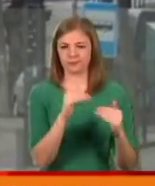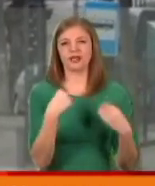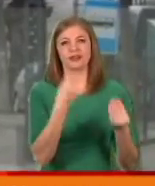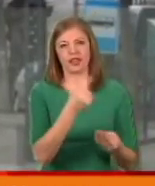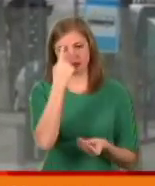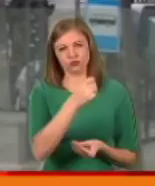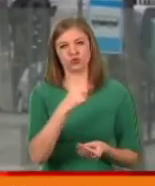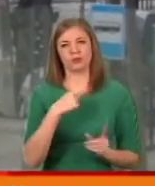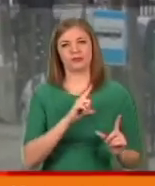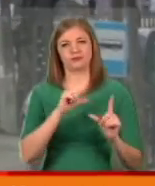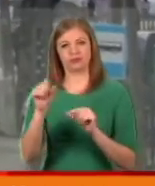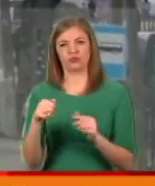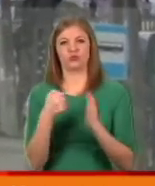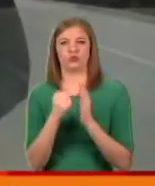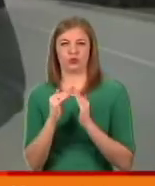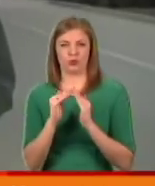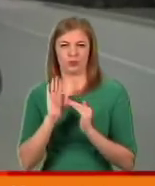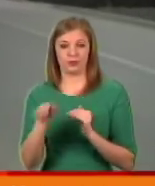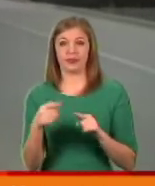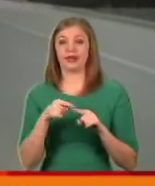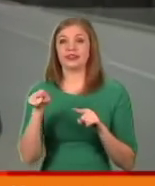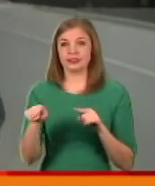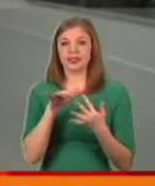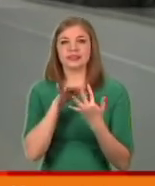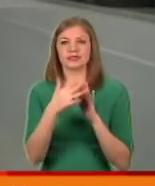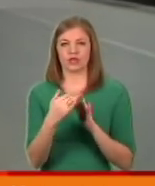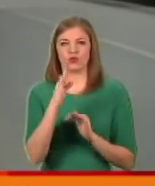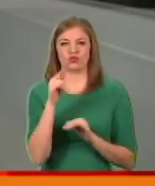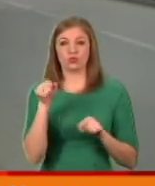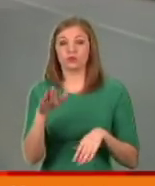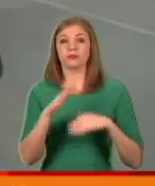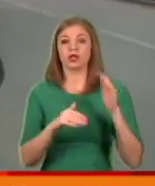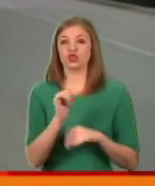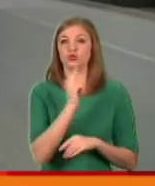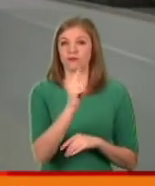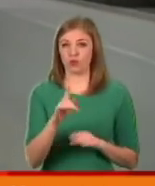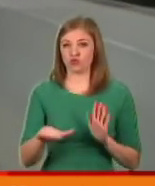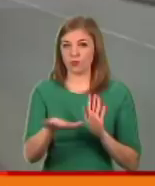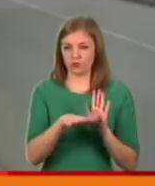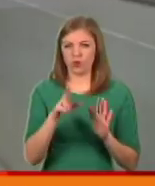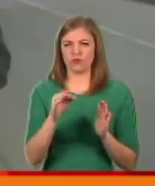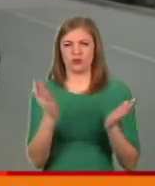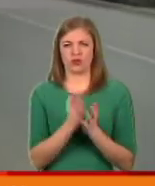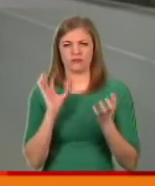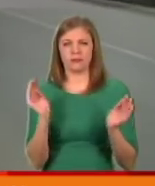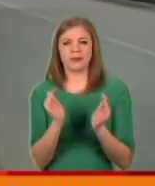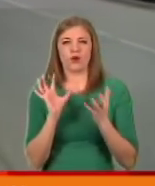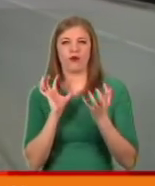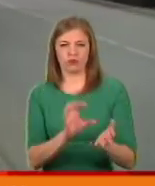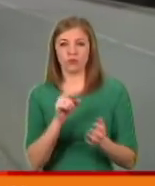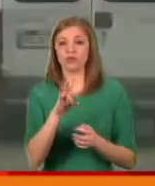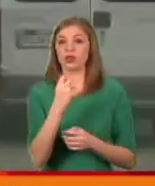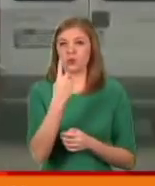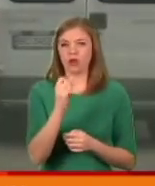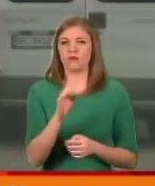знати, що прямуємо додому. Це саме село Шегині. Тут майже в кожному дворі по мікроавтобусу, і причому часто навіть не